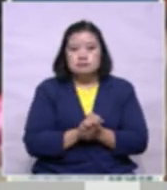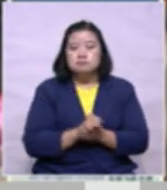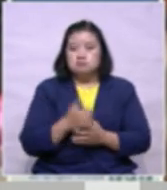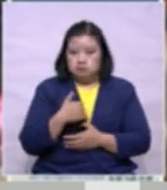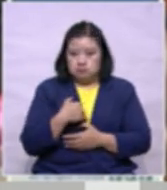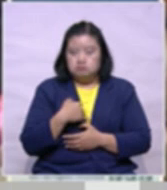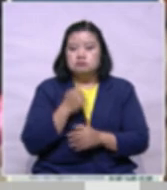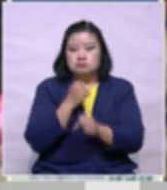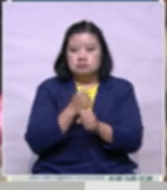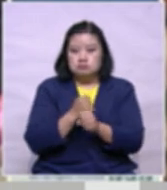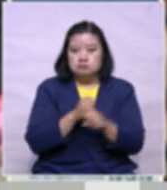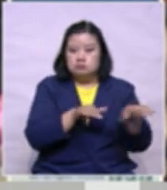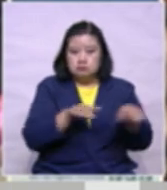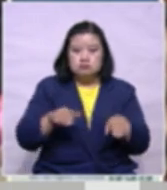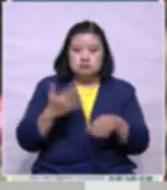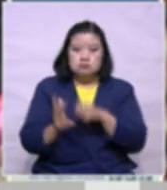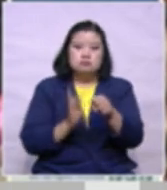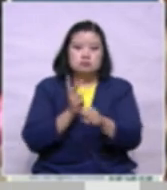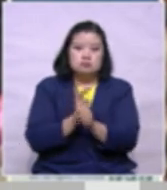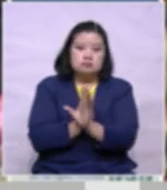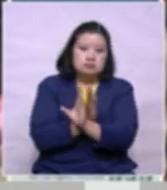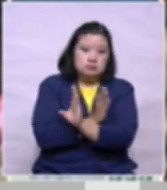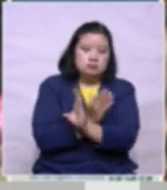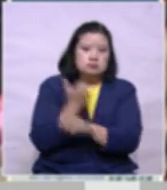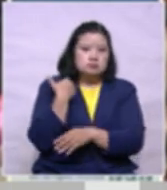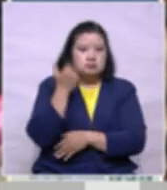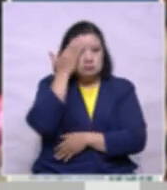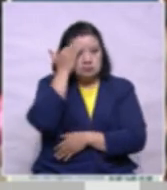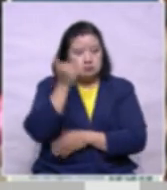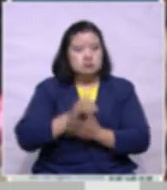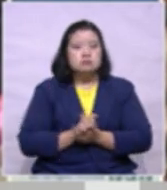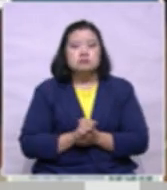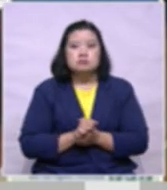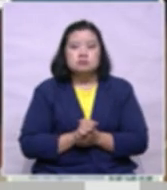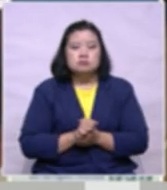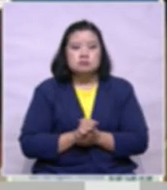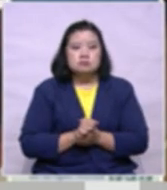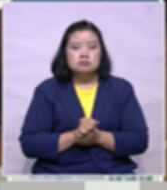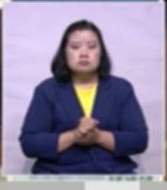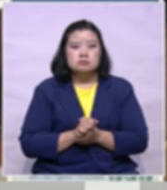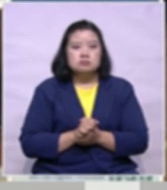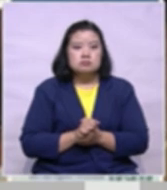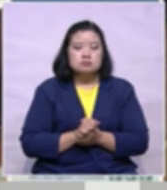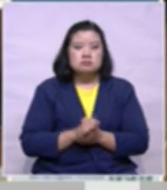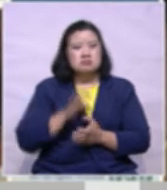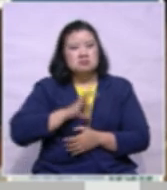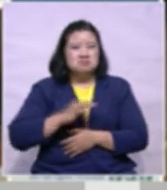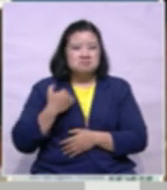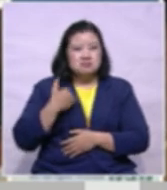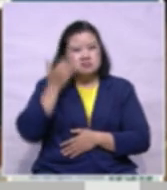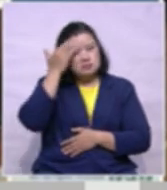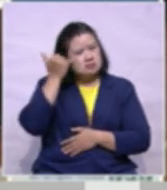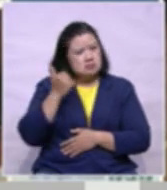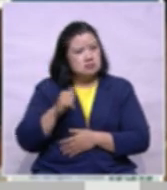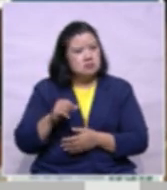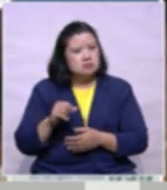ปีในวันที่ยึด ซึ่งหลังจากนั้นพลเอกประยุทธ์ก็พูดแบบนี้อีกนะไม่ได้พูดครั้งเดียวนะ คือหมายความว่าอย่างไรใช่ไหม